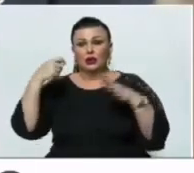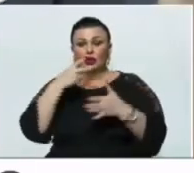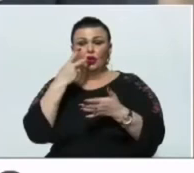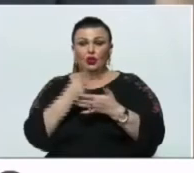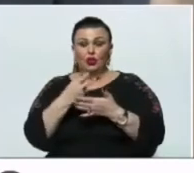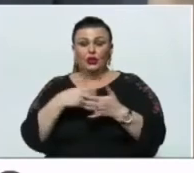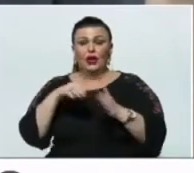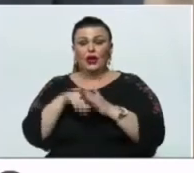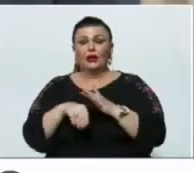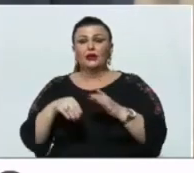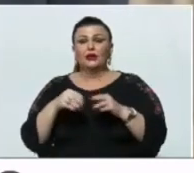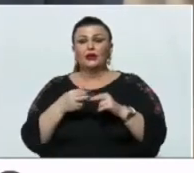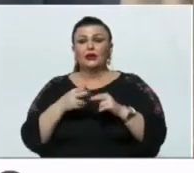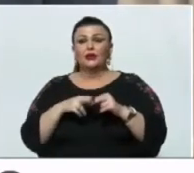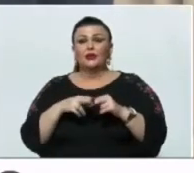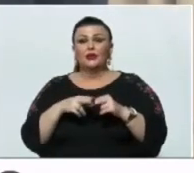və hazırda